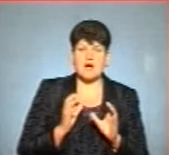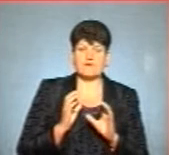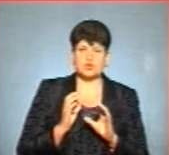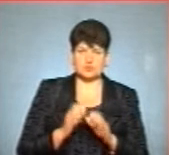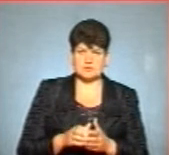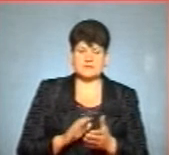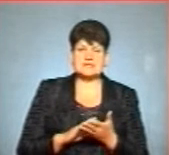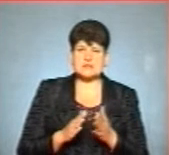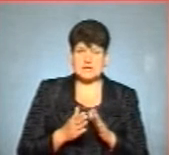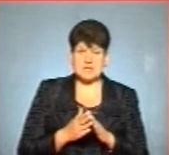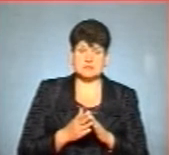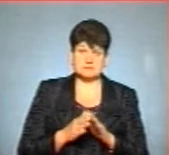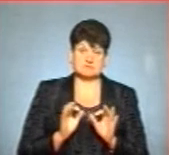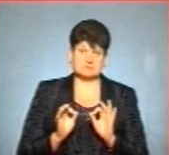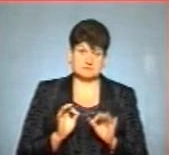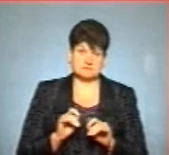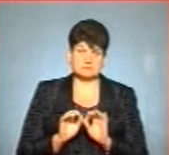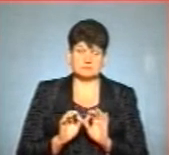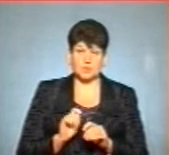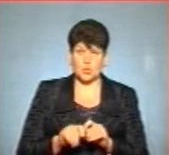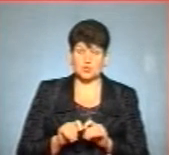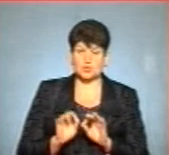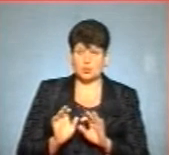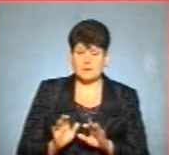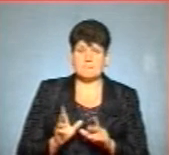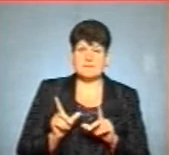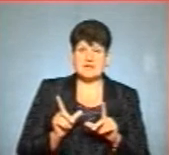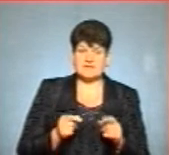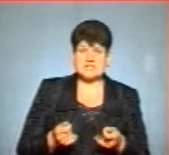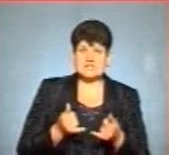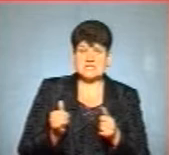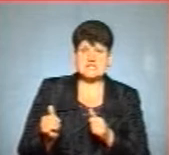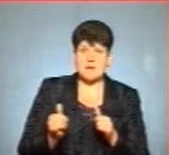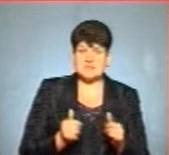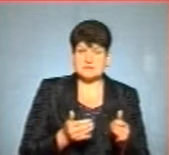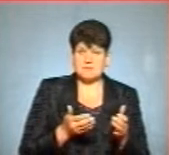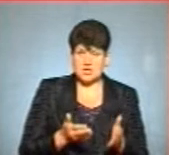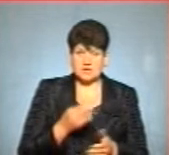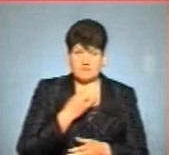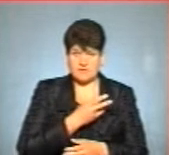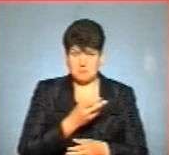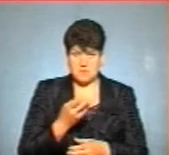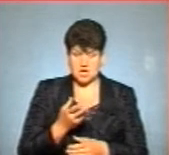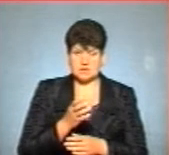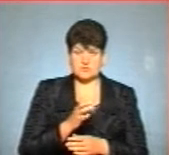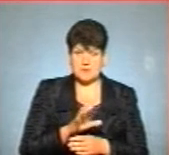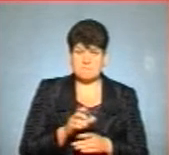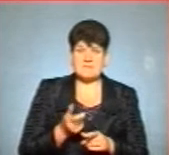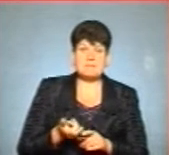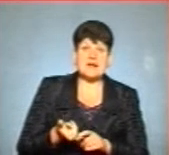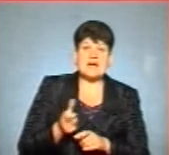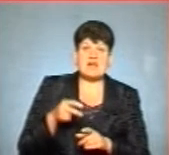Ситуація контролюєма, перевезення забезпечується. Як ви бачили, в сюжеті перевантаження не